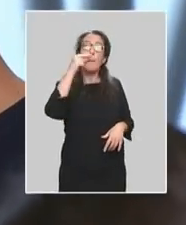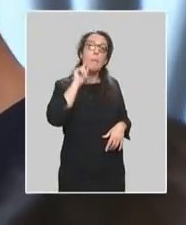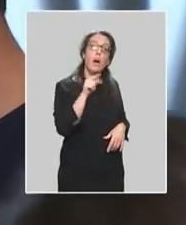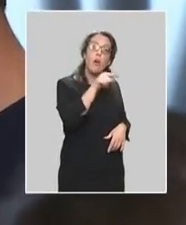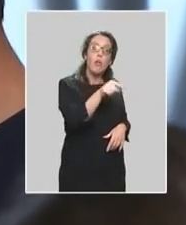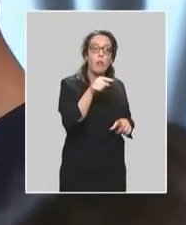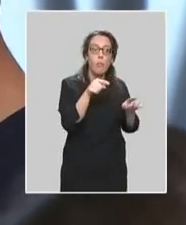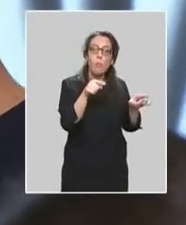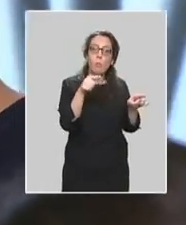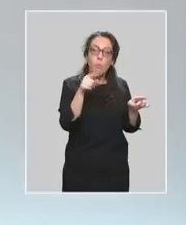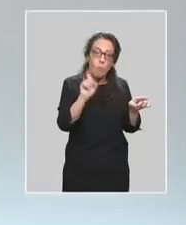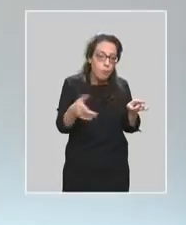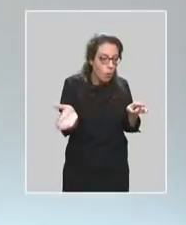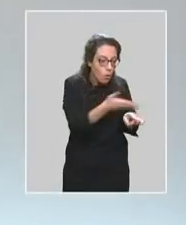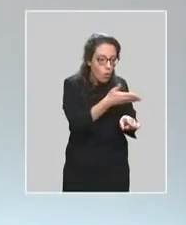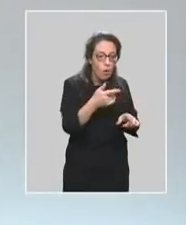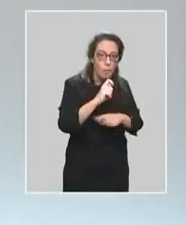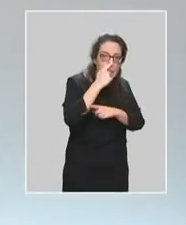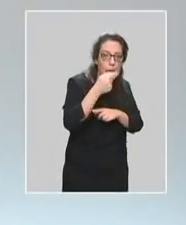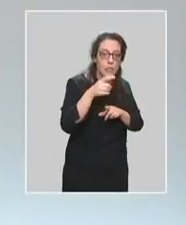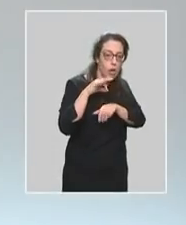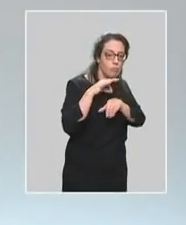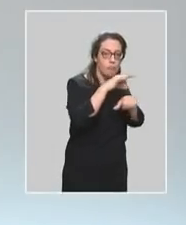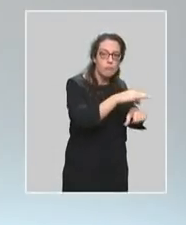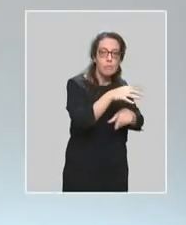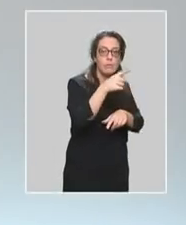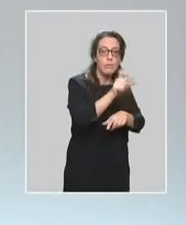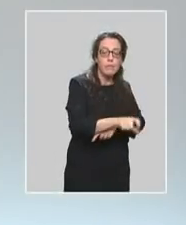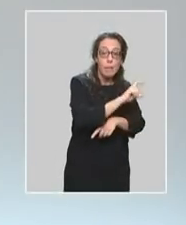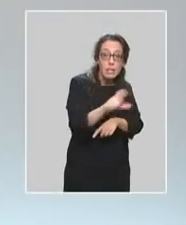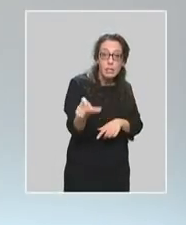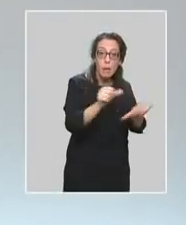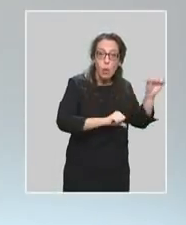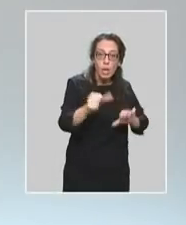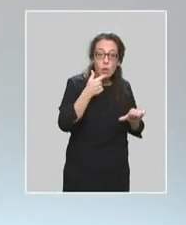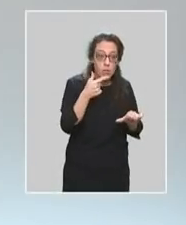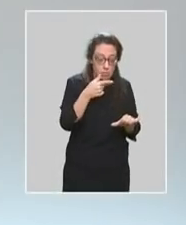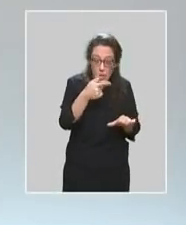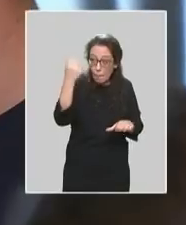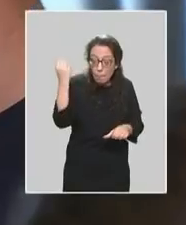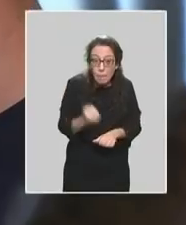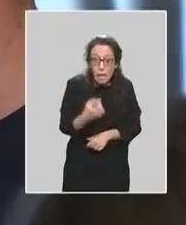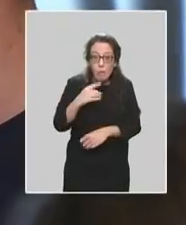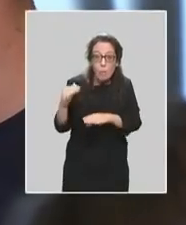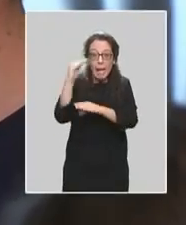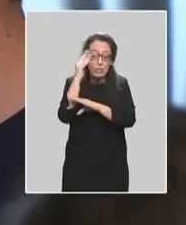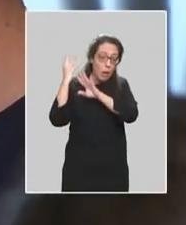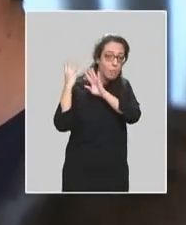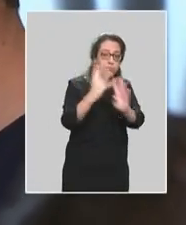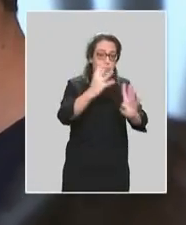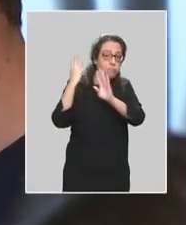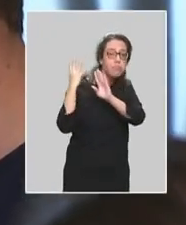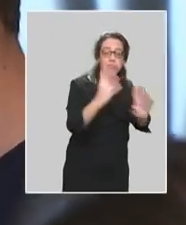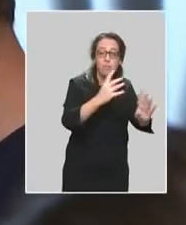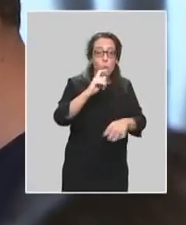tester leurs enfants dans les pharmacies ou les laboratoires qui donc vont probablement faire face à un afflux d'adultes. Est-ce que ça ne risque